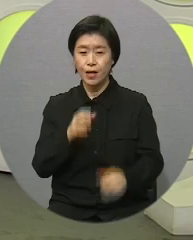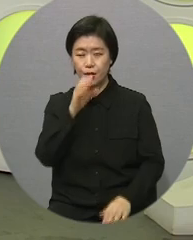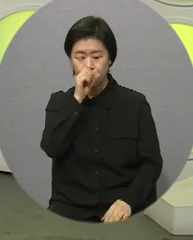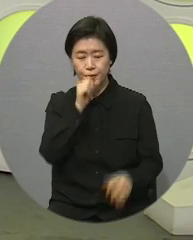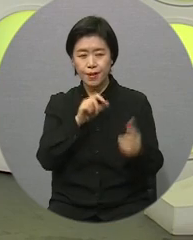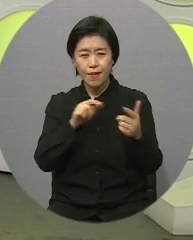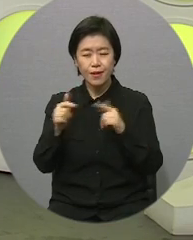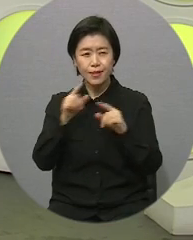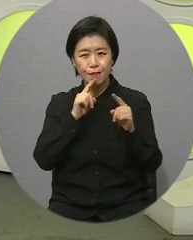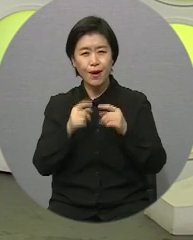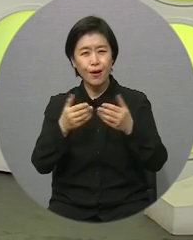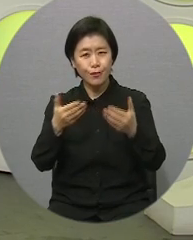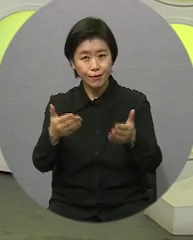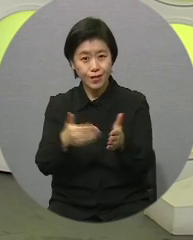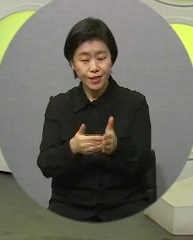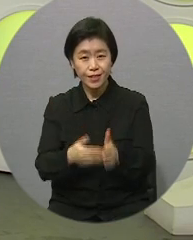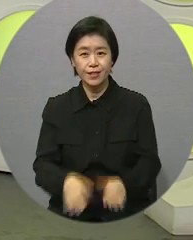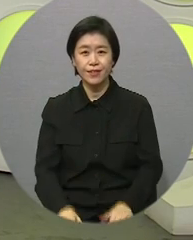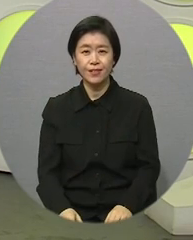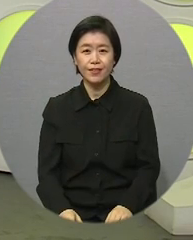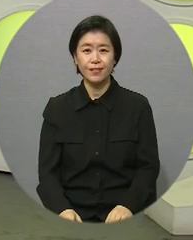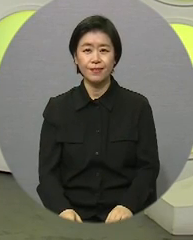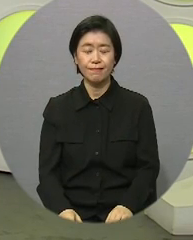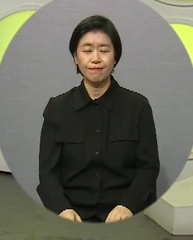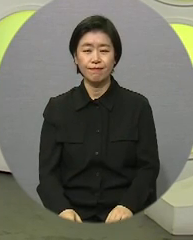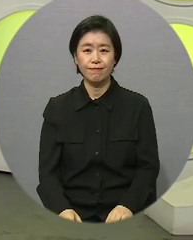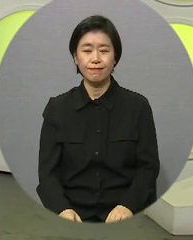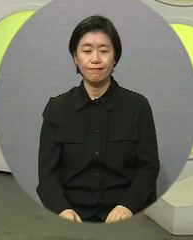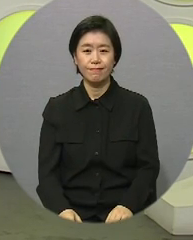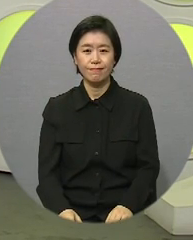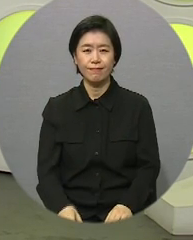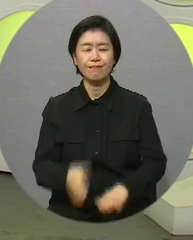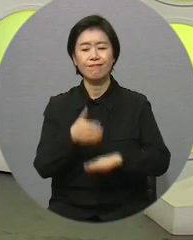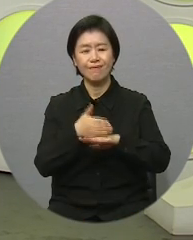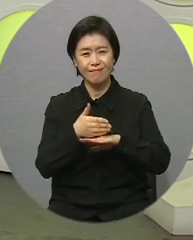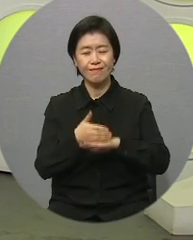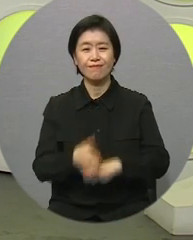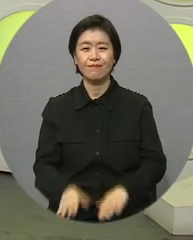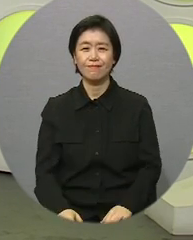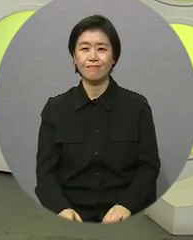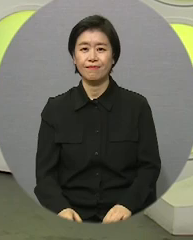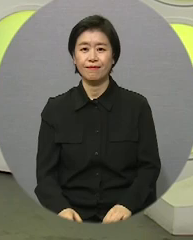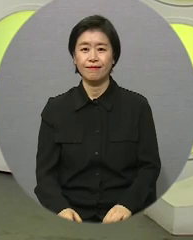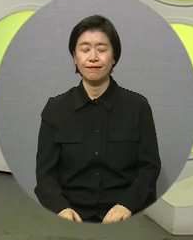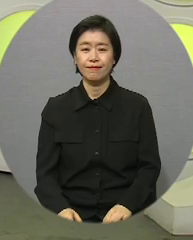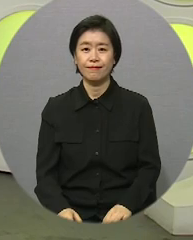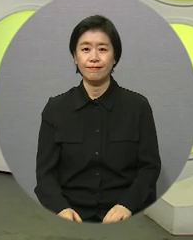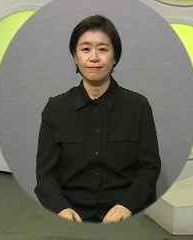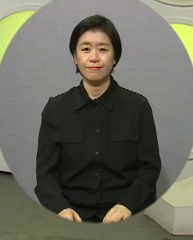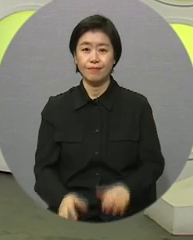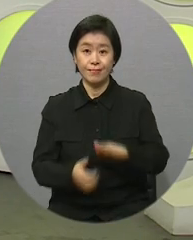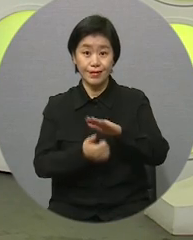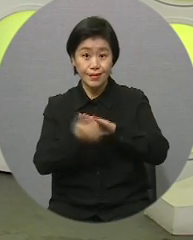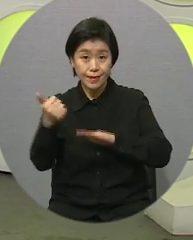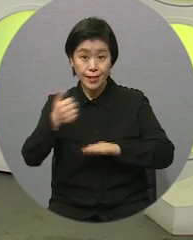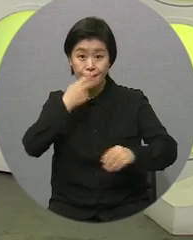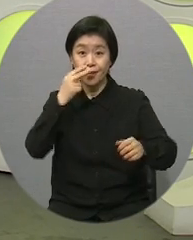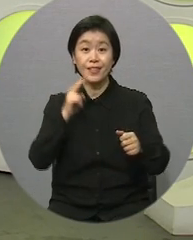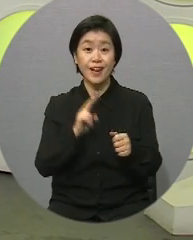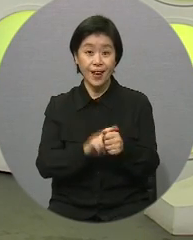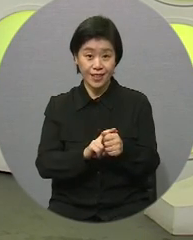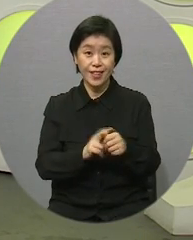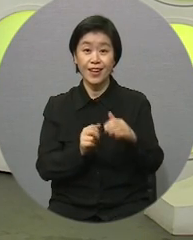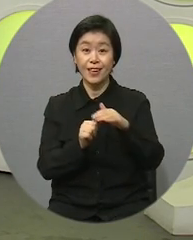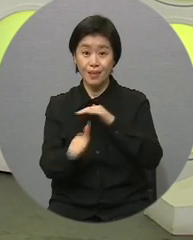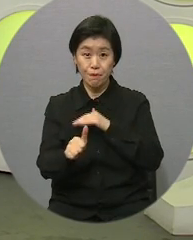메시지와 또 이런 의미를 전달해 주셔서 너무 감사드리고요 또 희망과 도전의